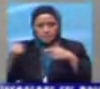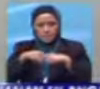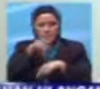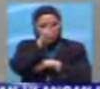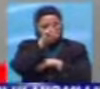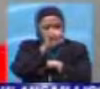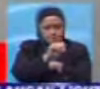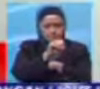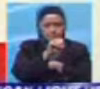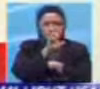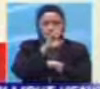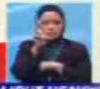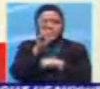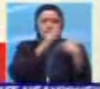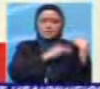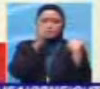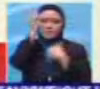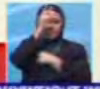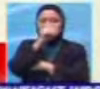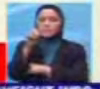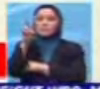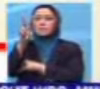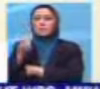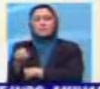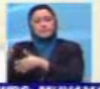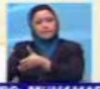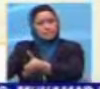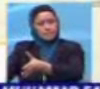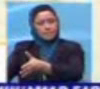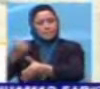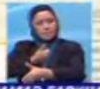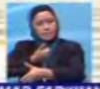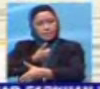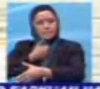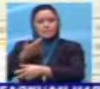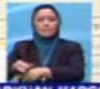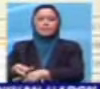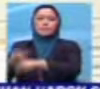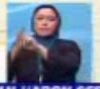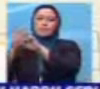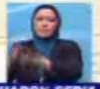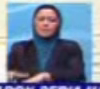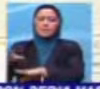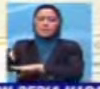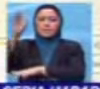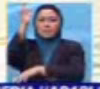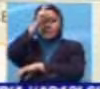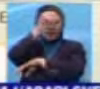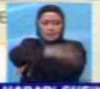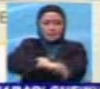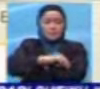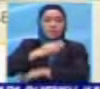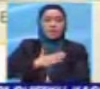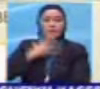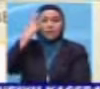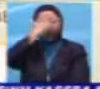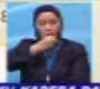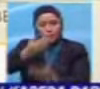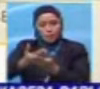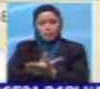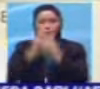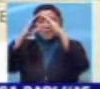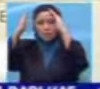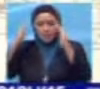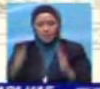kerajaan manakala bakinya dibiayai sendiri oleh pemohon yang dipilih oleh kerajaan negeri. My Beautiful New Home, inisiatif